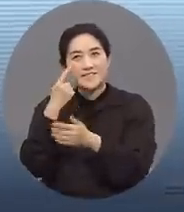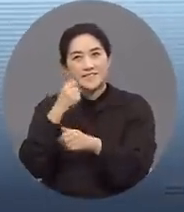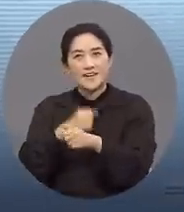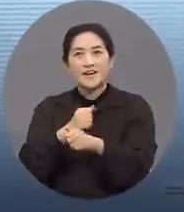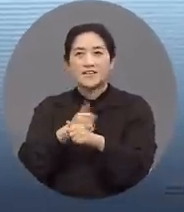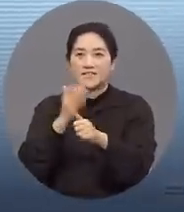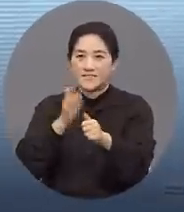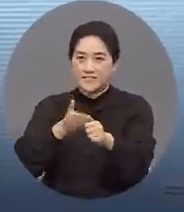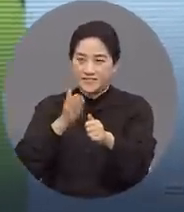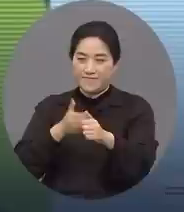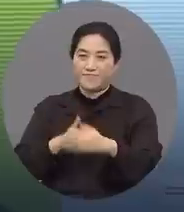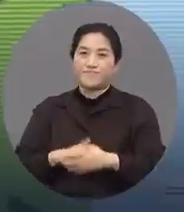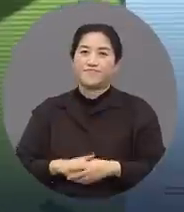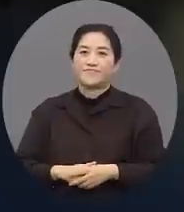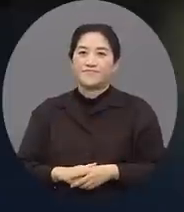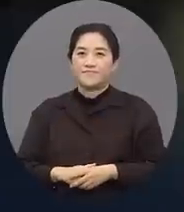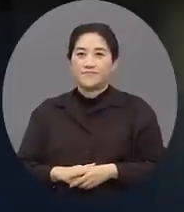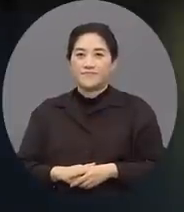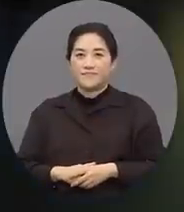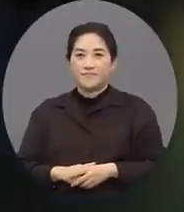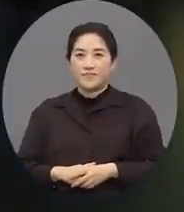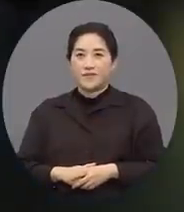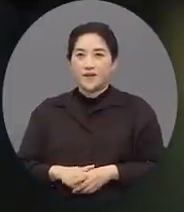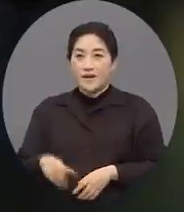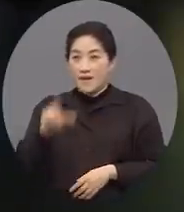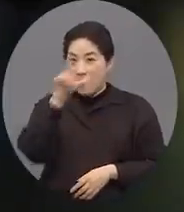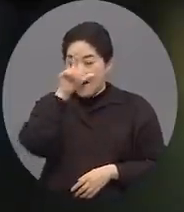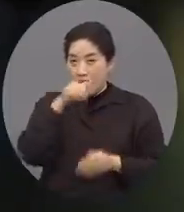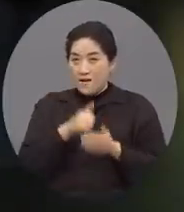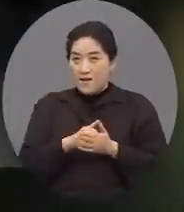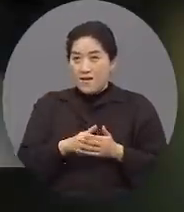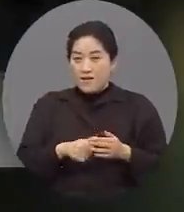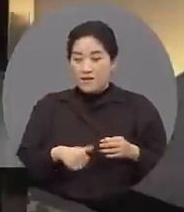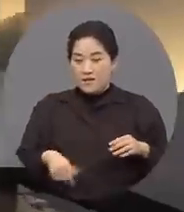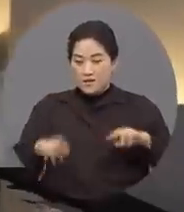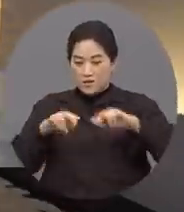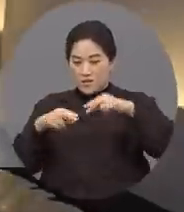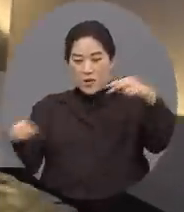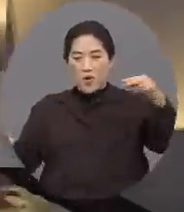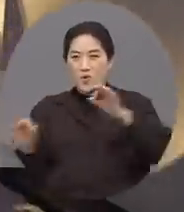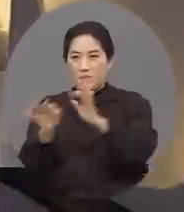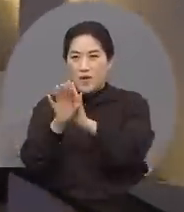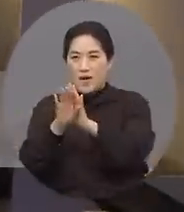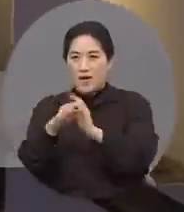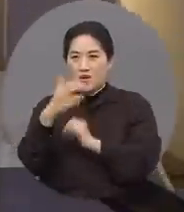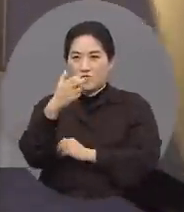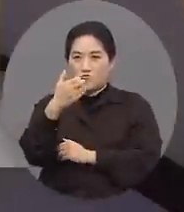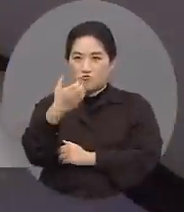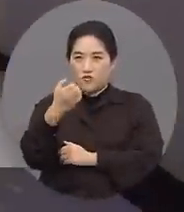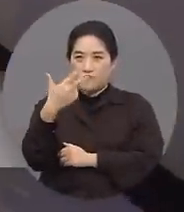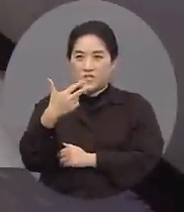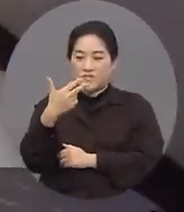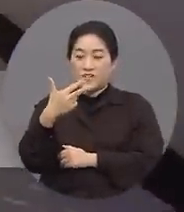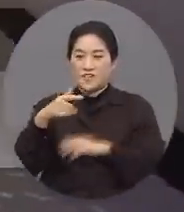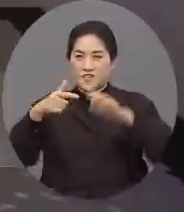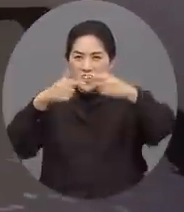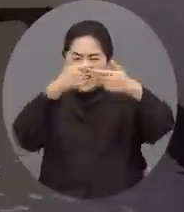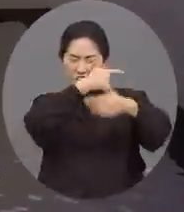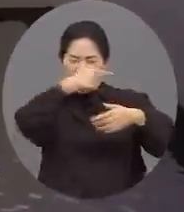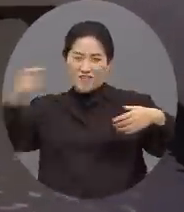in isolation. LG전자는 연결선이 사라진 97인치짜리 대형 TV를